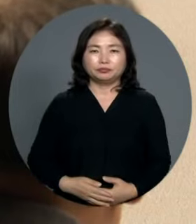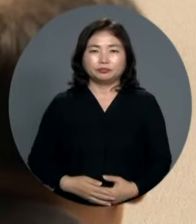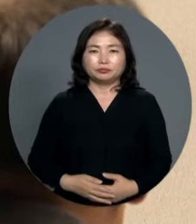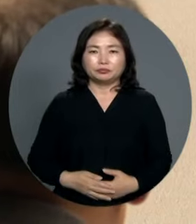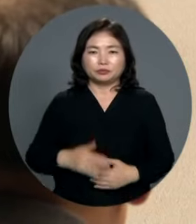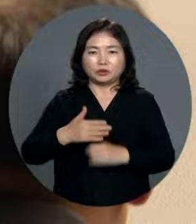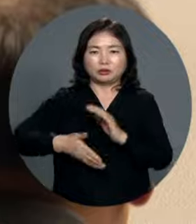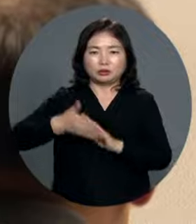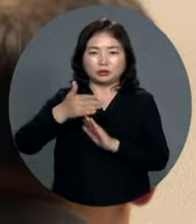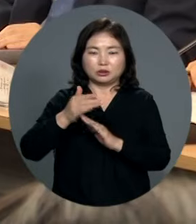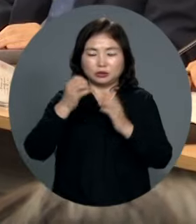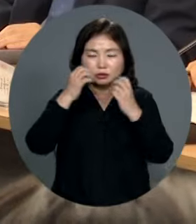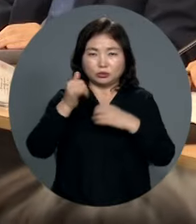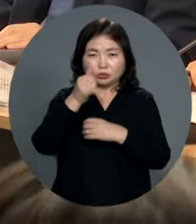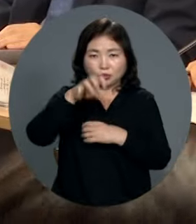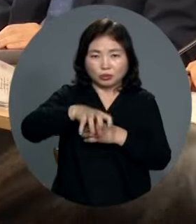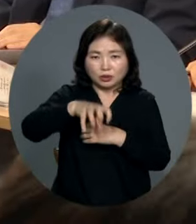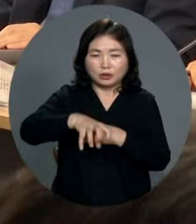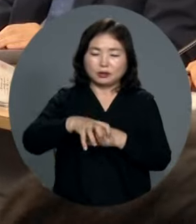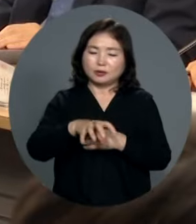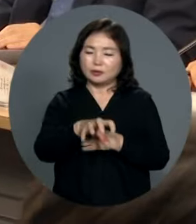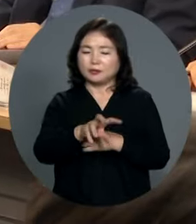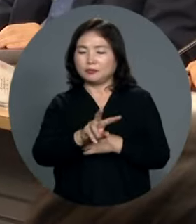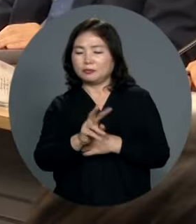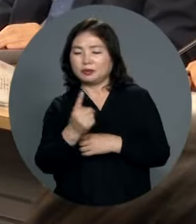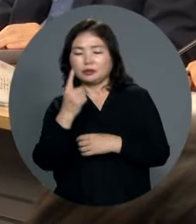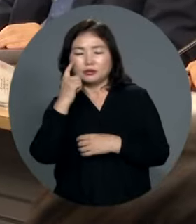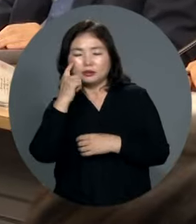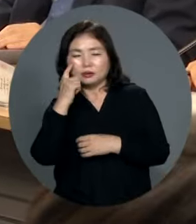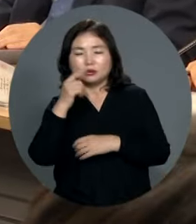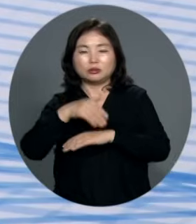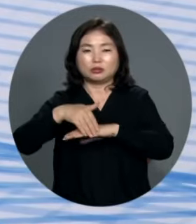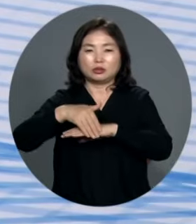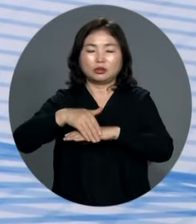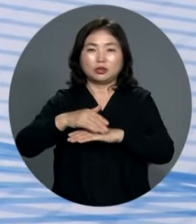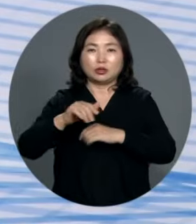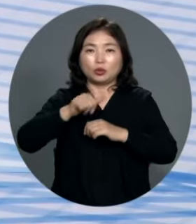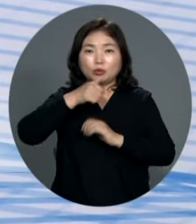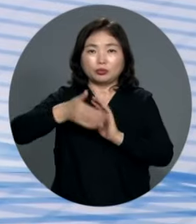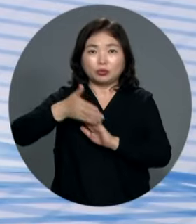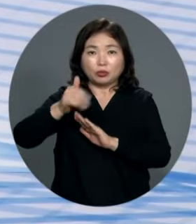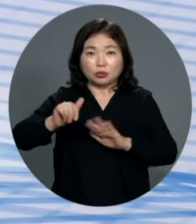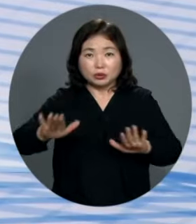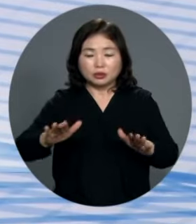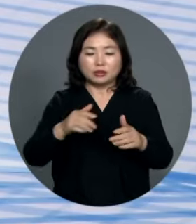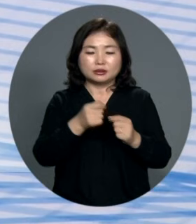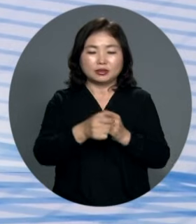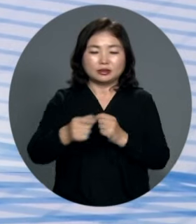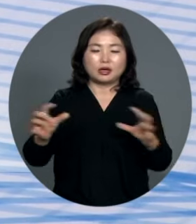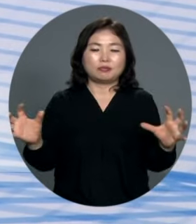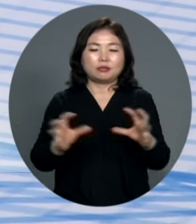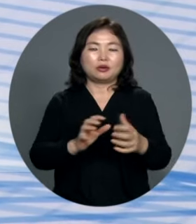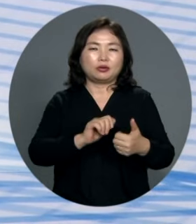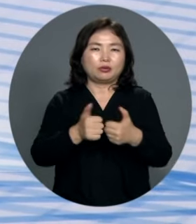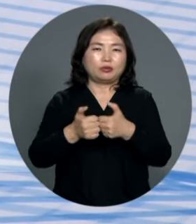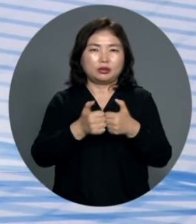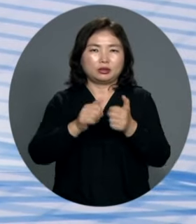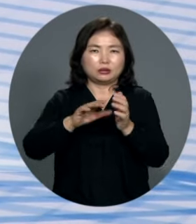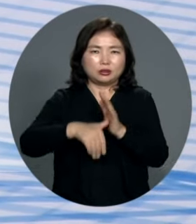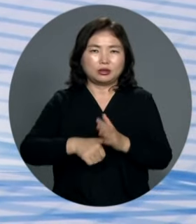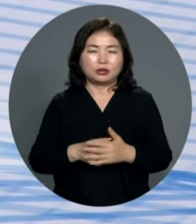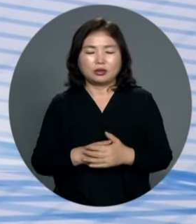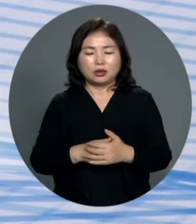대구 시가 대구경북 신공항의 입지 변경을 검토합니다 홍준표 대구시장은 오늘 열린 산하 기관장 회의에서